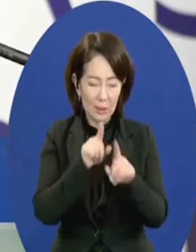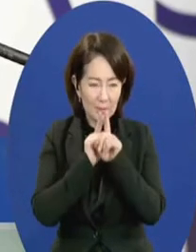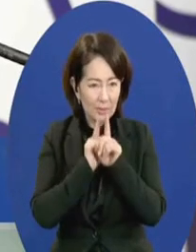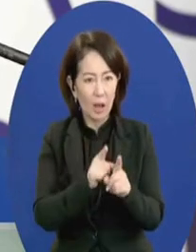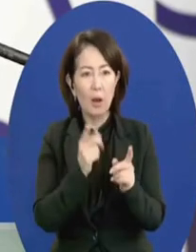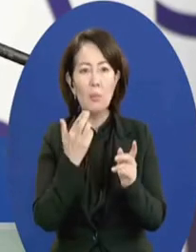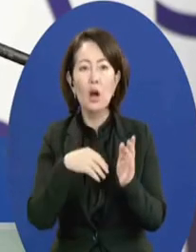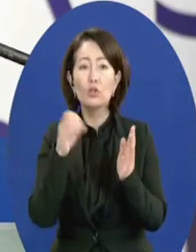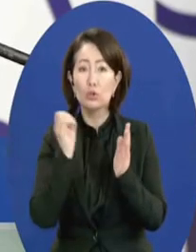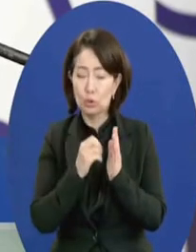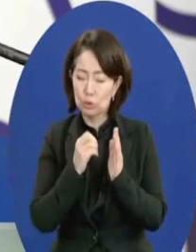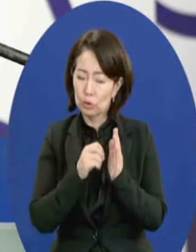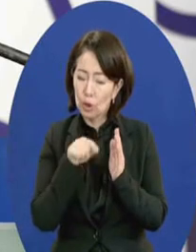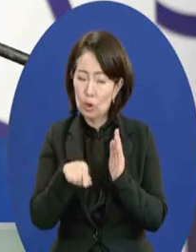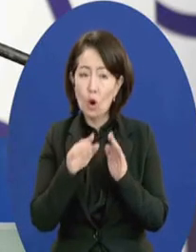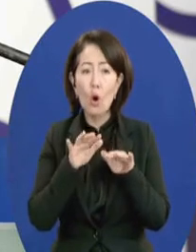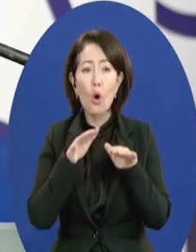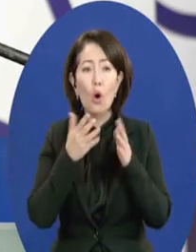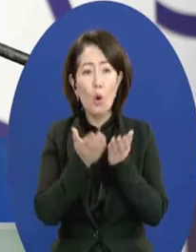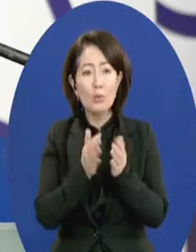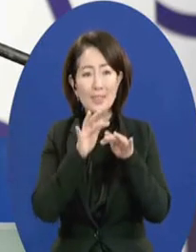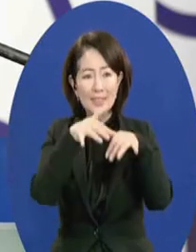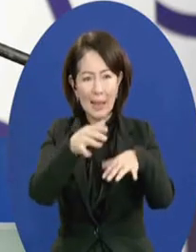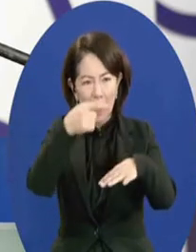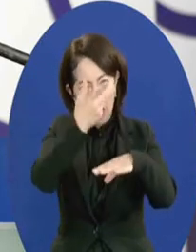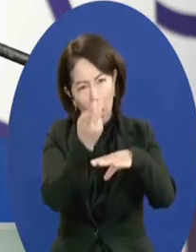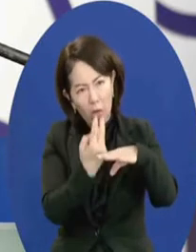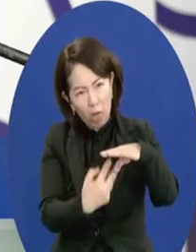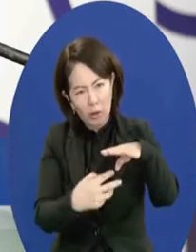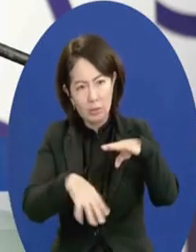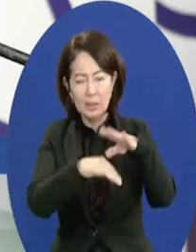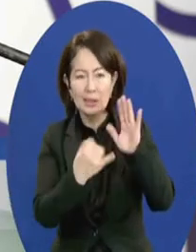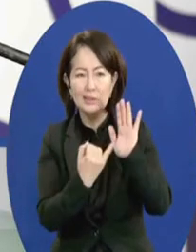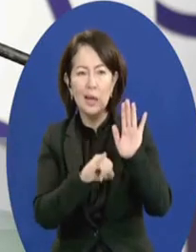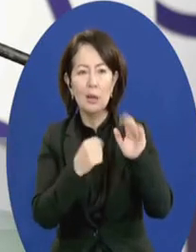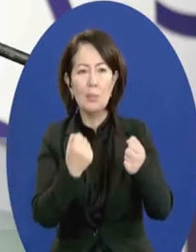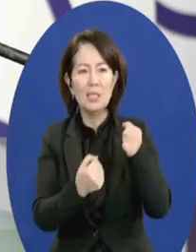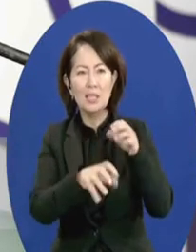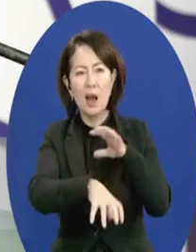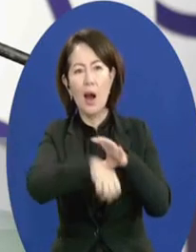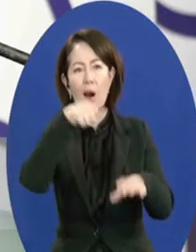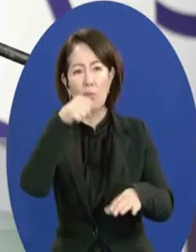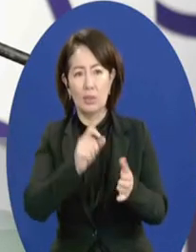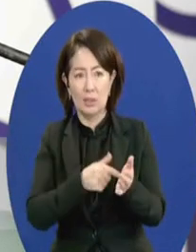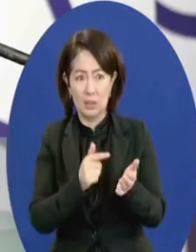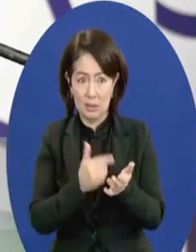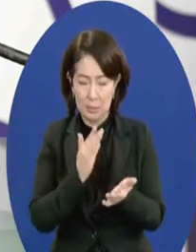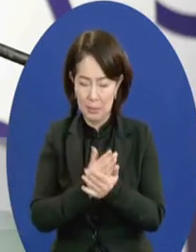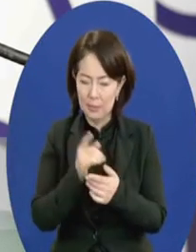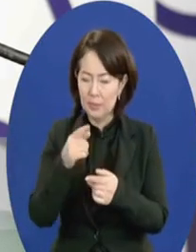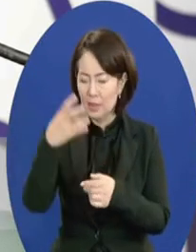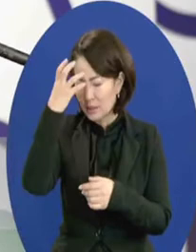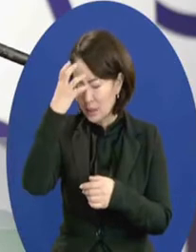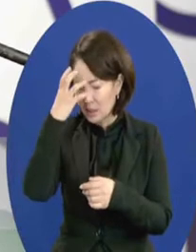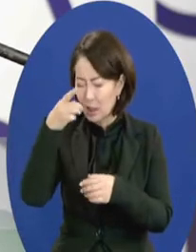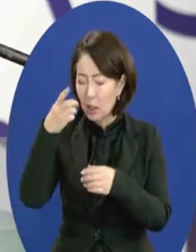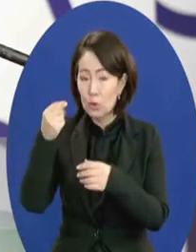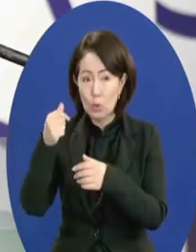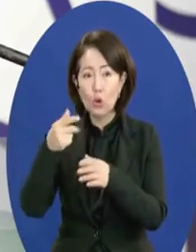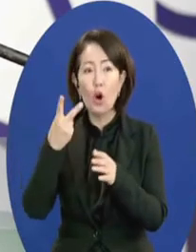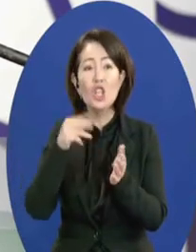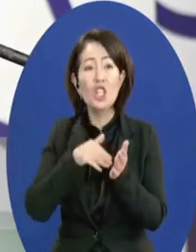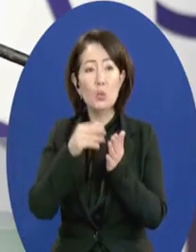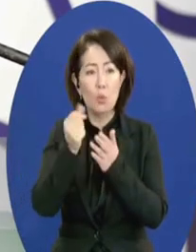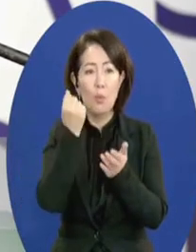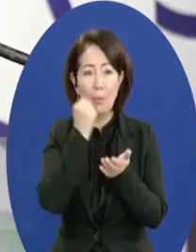хэрэгтэй. Адгийн анхны хөвсгөл талаар живсэн байгаа тэр 60 гаруй автомашиныг татаж гарах шаардлагатай. Засгийн газрын нөөц хөрөнгөө соёл төрөм төргийг батлаад